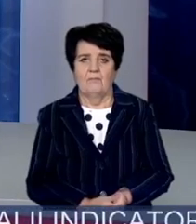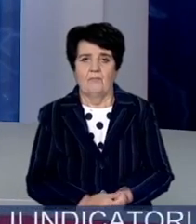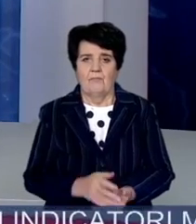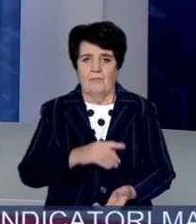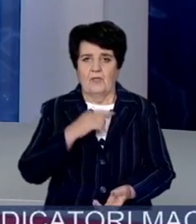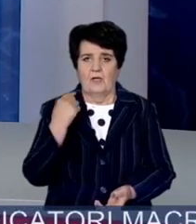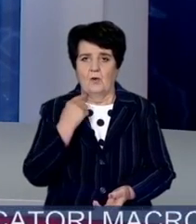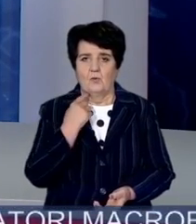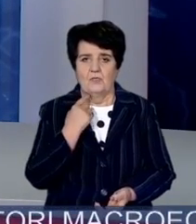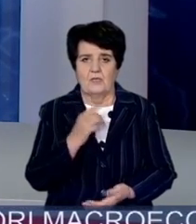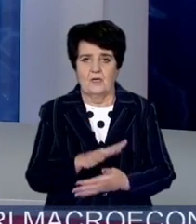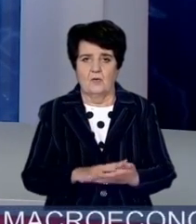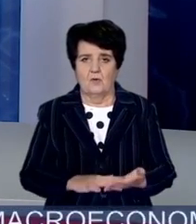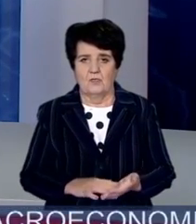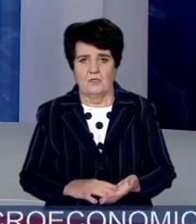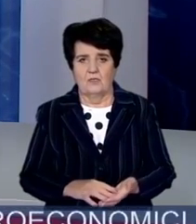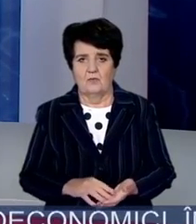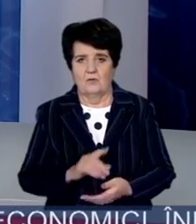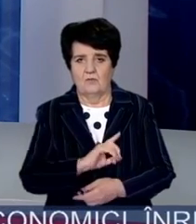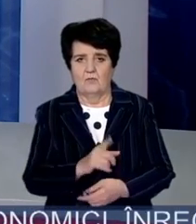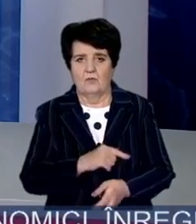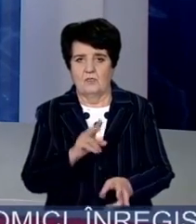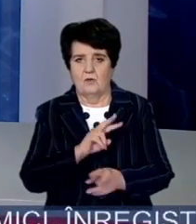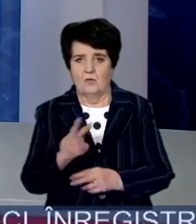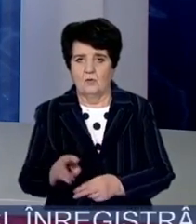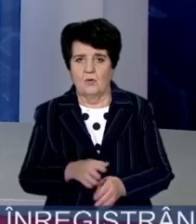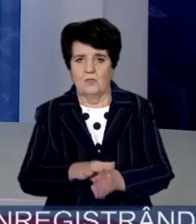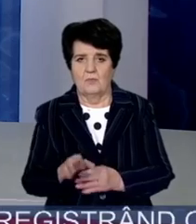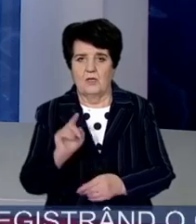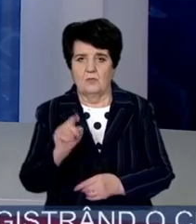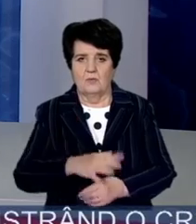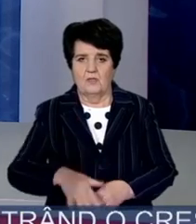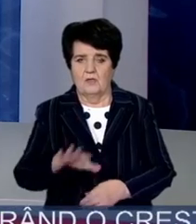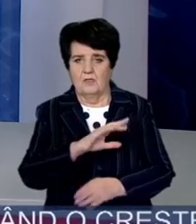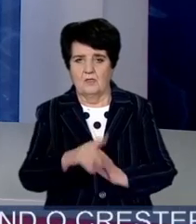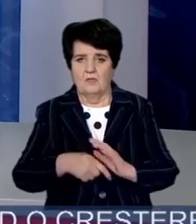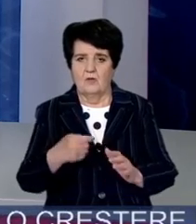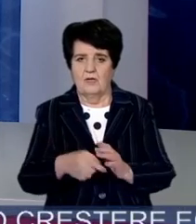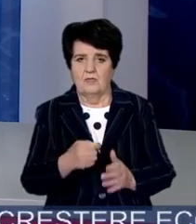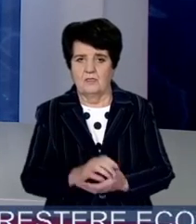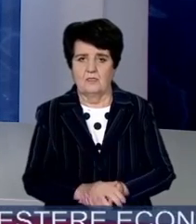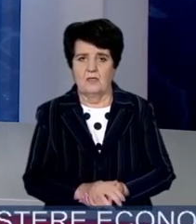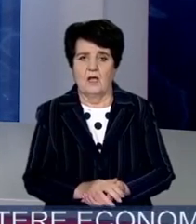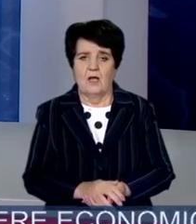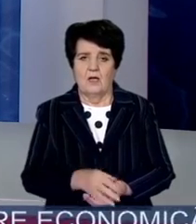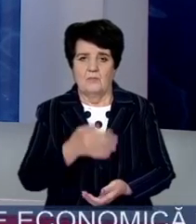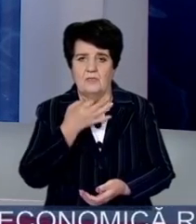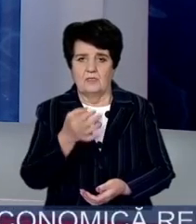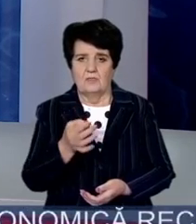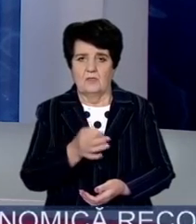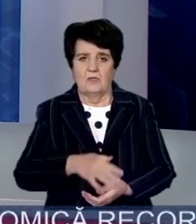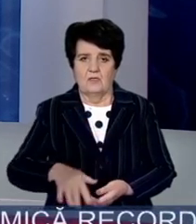Rusia continuă să-și concentreze eforturile pentru controlul deplin asupra teritoriului regiunii Donetsk, menținând